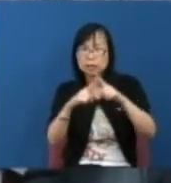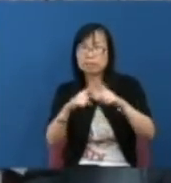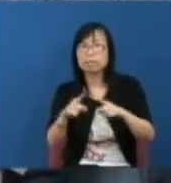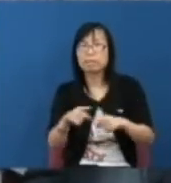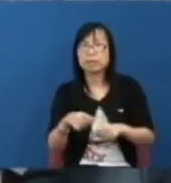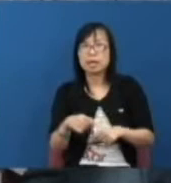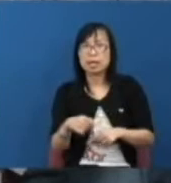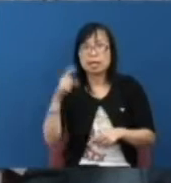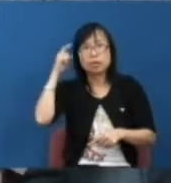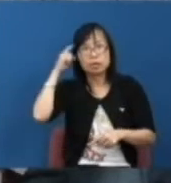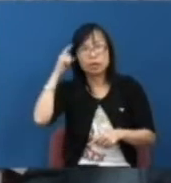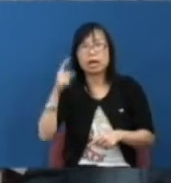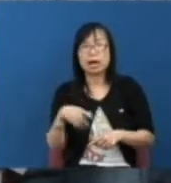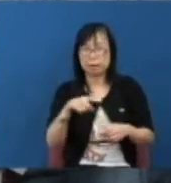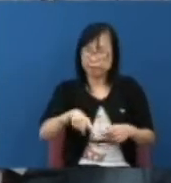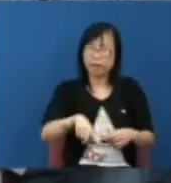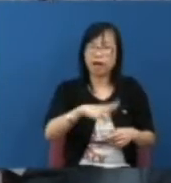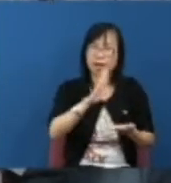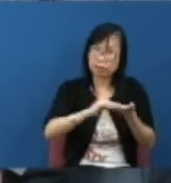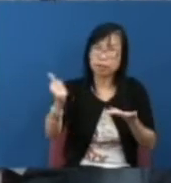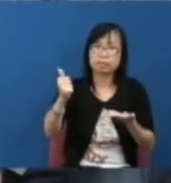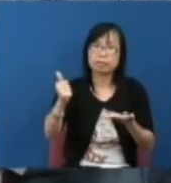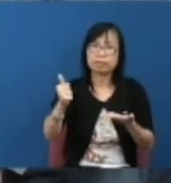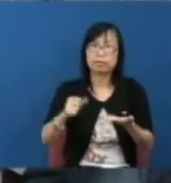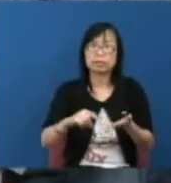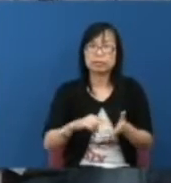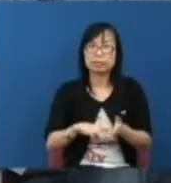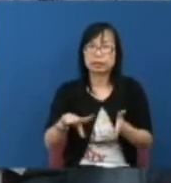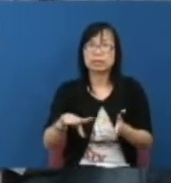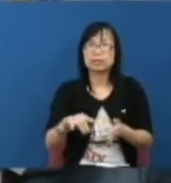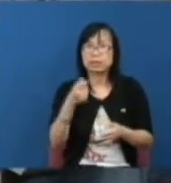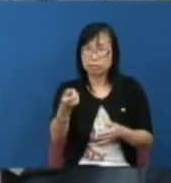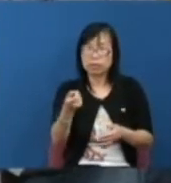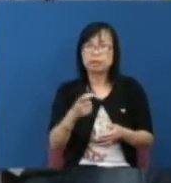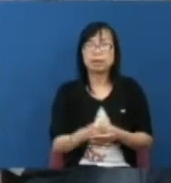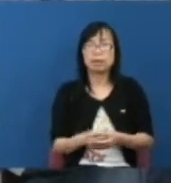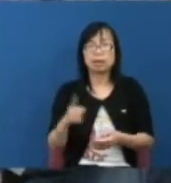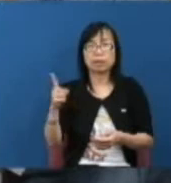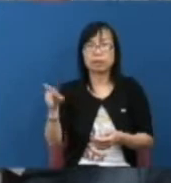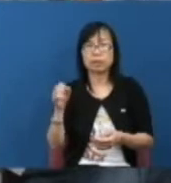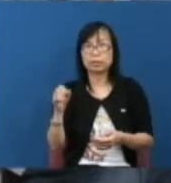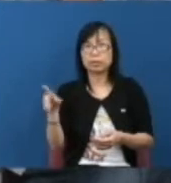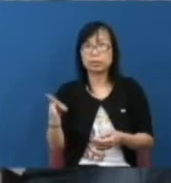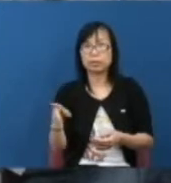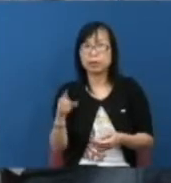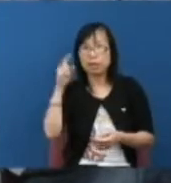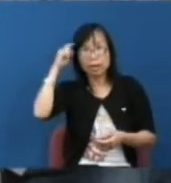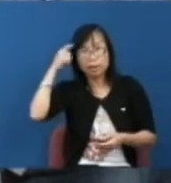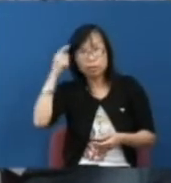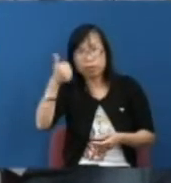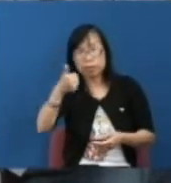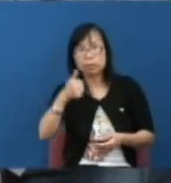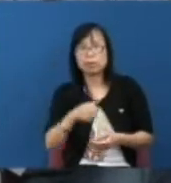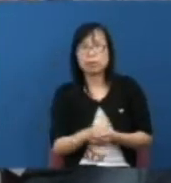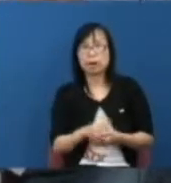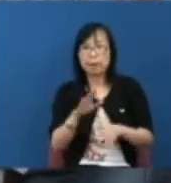即係個地球乾淨啲啦，能源用少啲咯嚇。咁仲有一樣，我覺得我哋都依一個諗法幾好嘅，因為頭